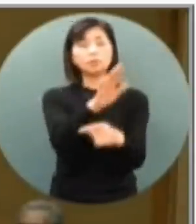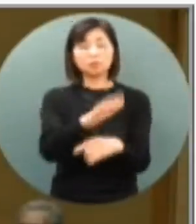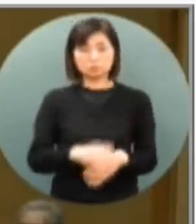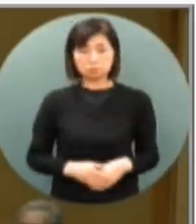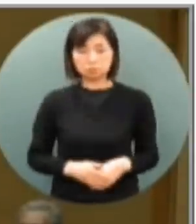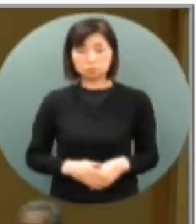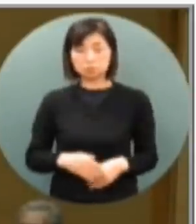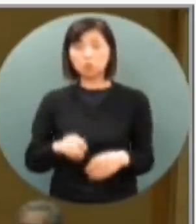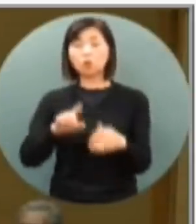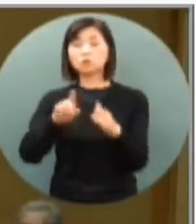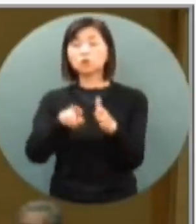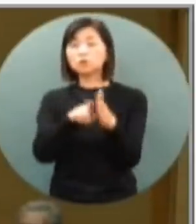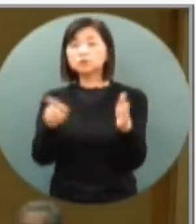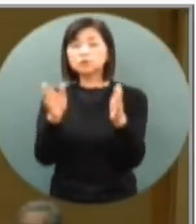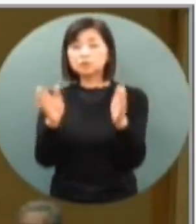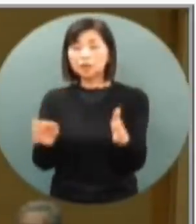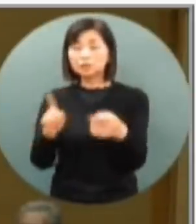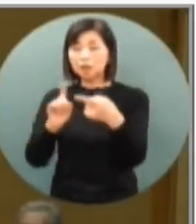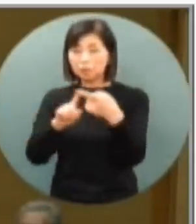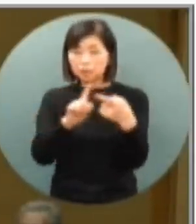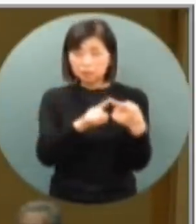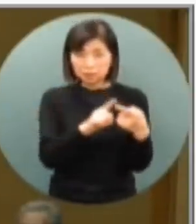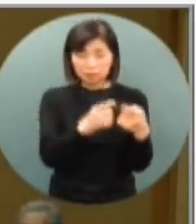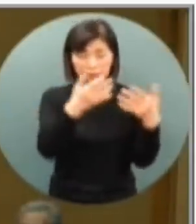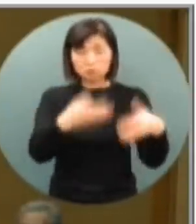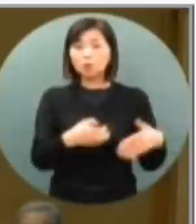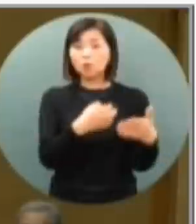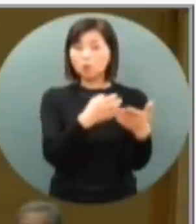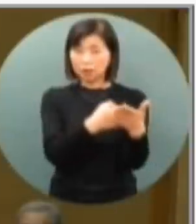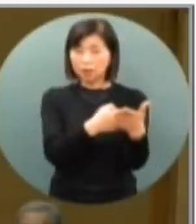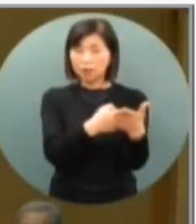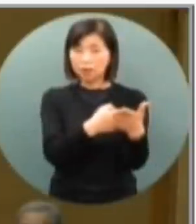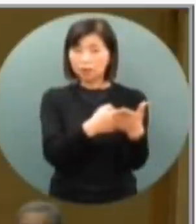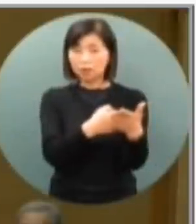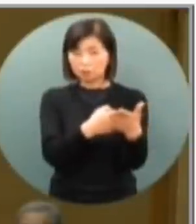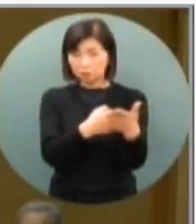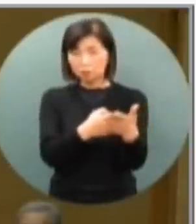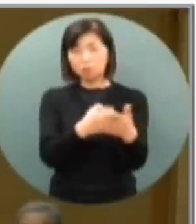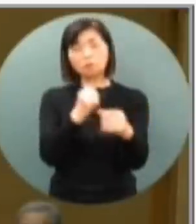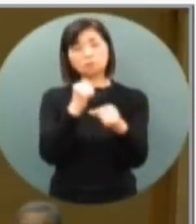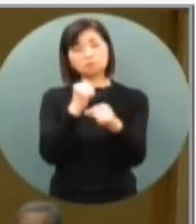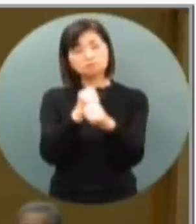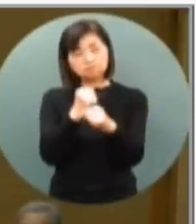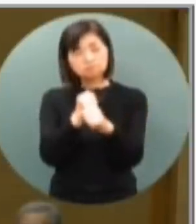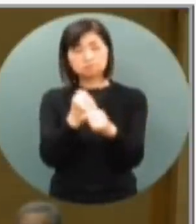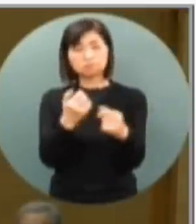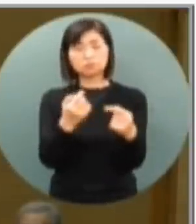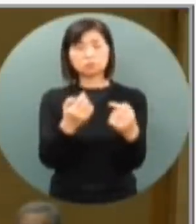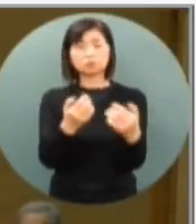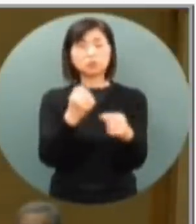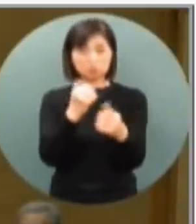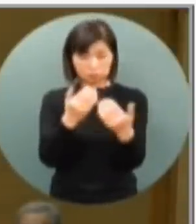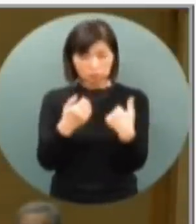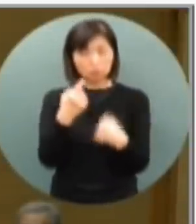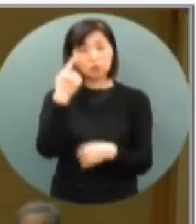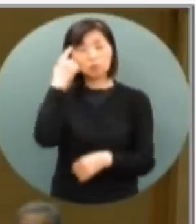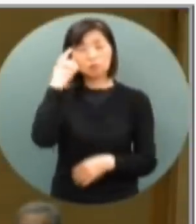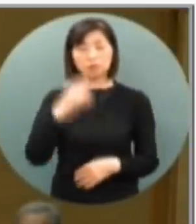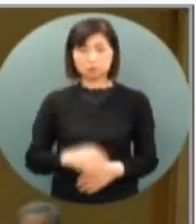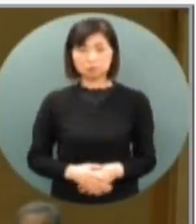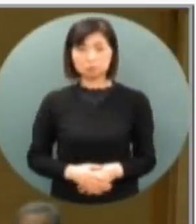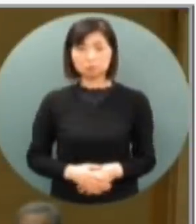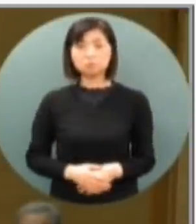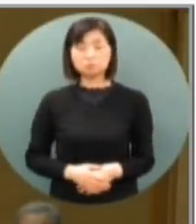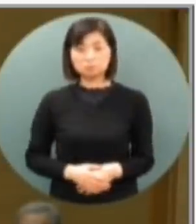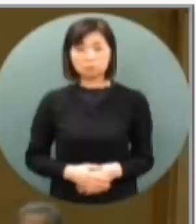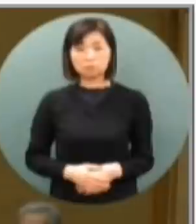した条例を作っていくことが私は肝心なのかな。法学者ではもう法律を